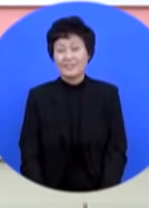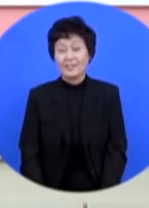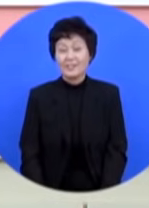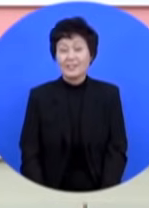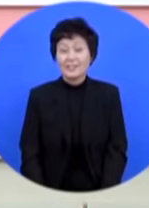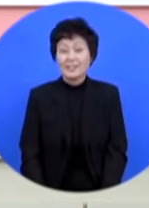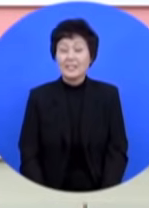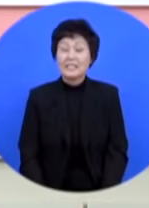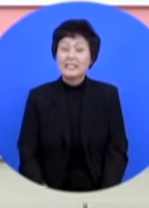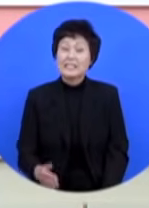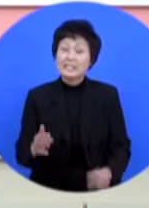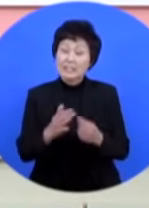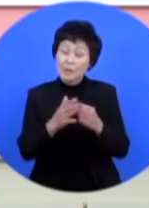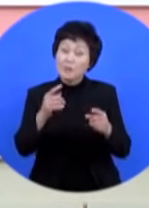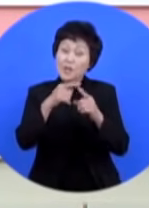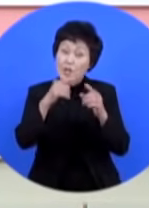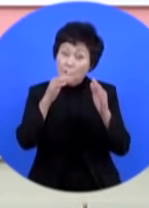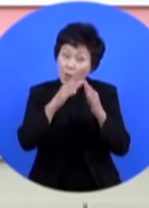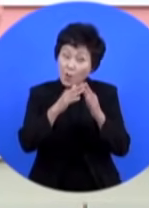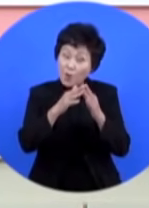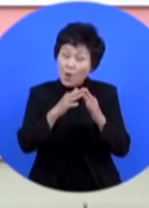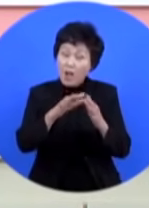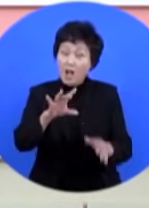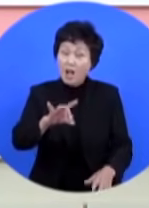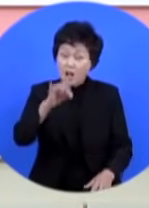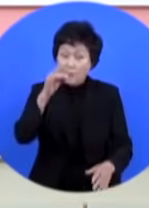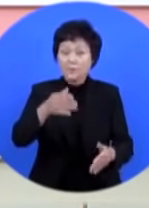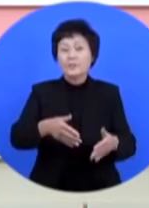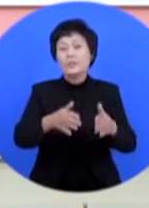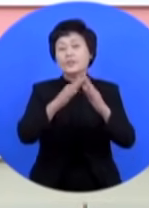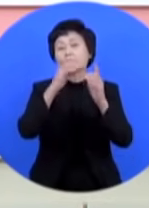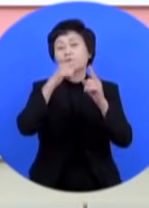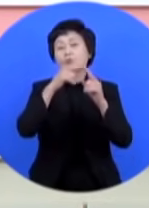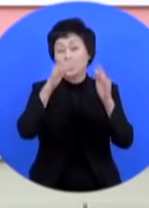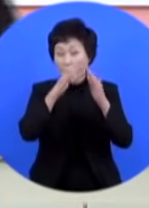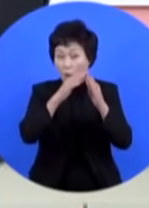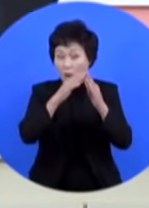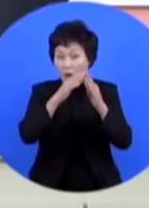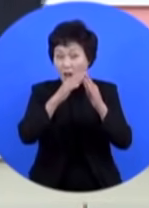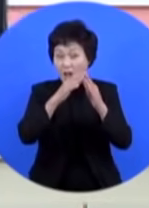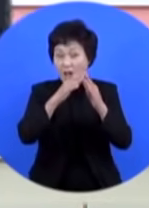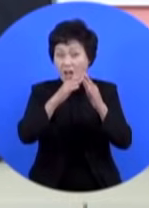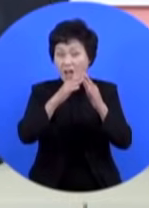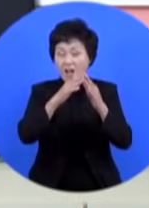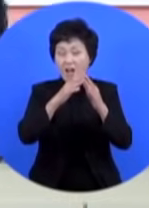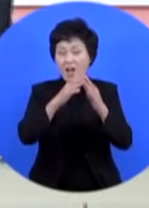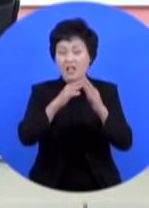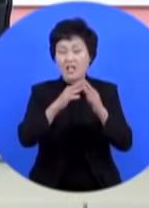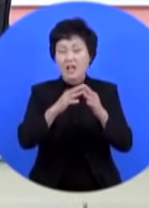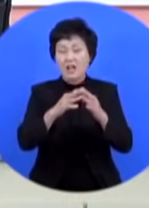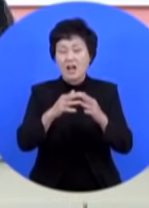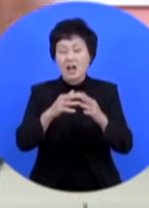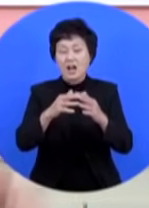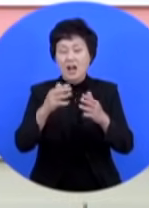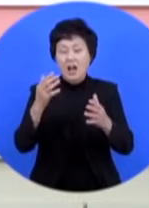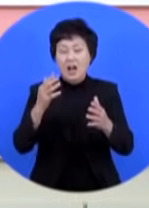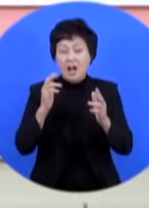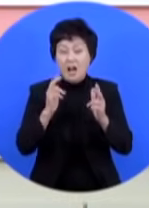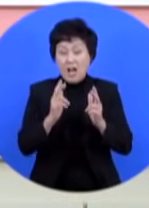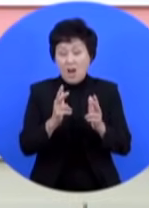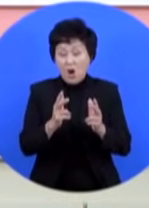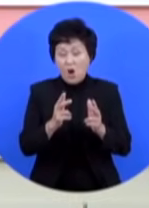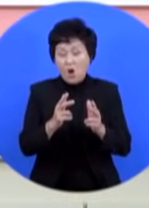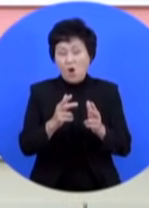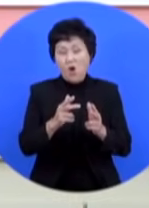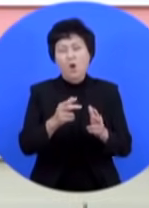이 교회는 첫 번째 세운 교회는 구조상 에어컨을 달 수 없는 구조에서 위에 이제 통풍이 돼 있고 네. 두 번째,